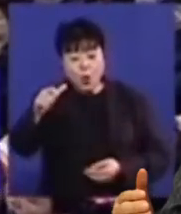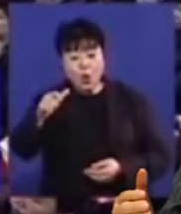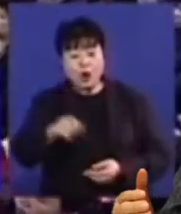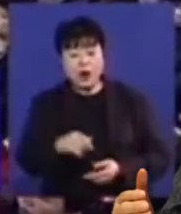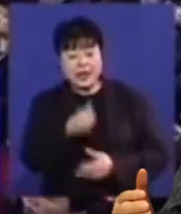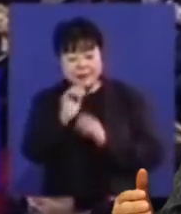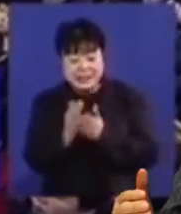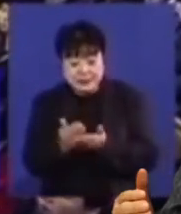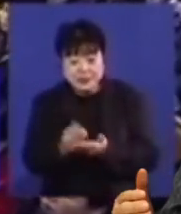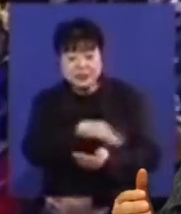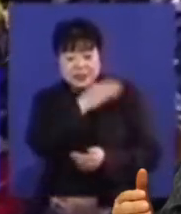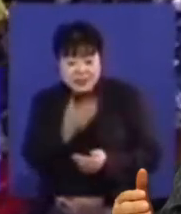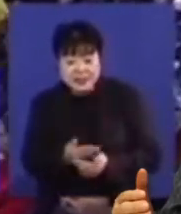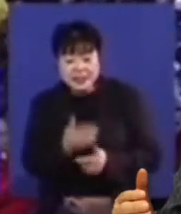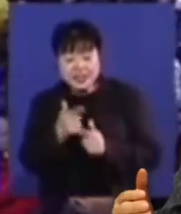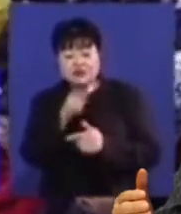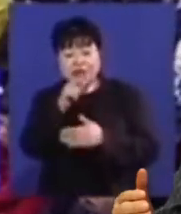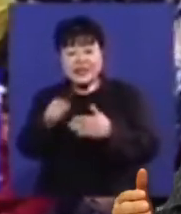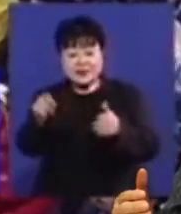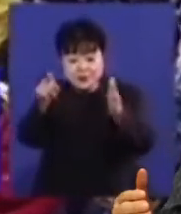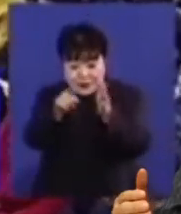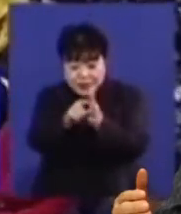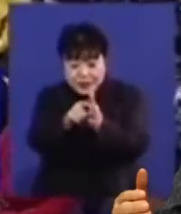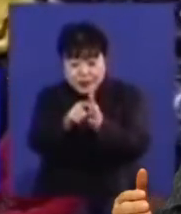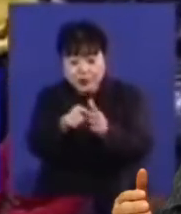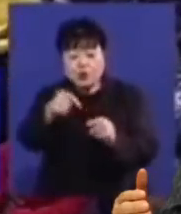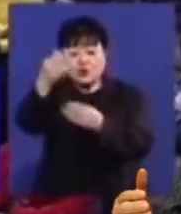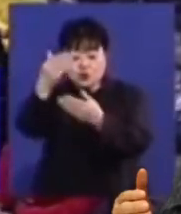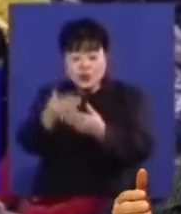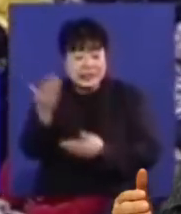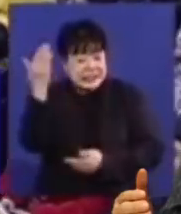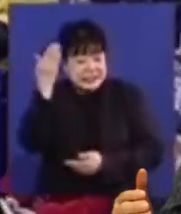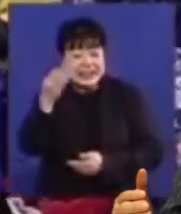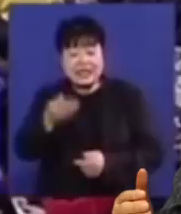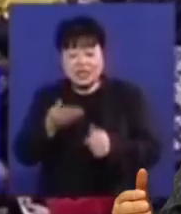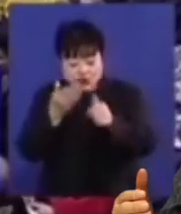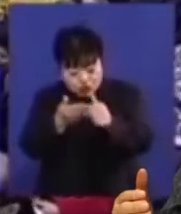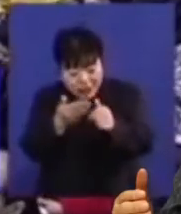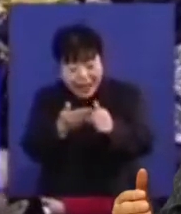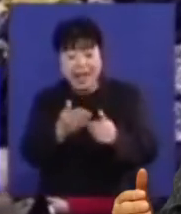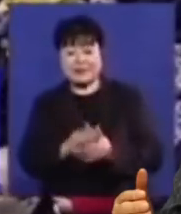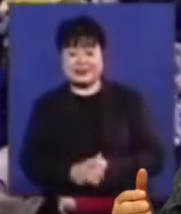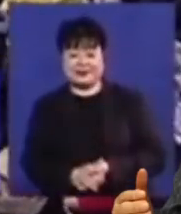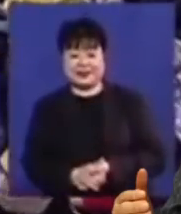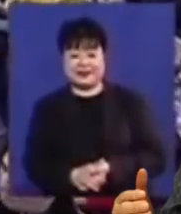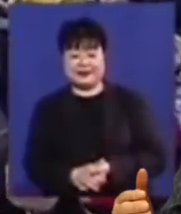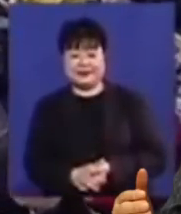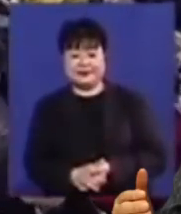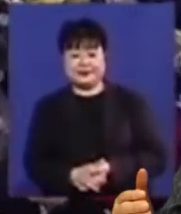하여금 그리스도 예수 안에 있는 믿음으로 말미암아 구원에 이르는 지혜가 있게 하겠다고 말한 것입니다.